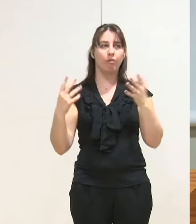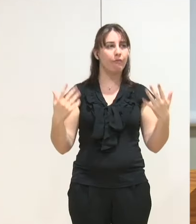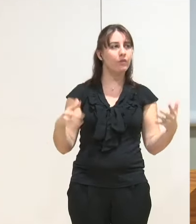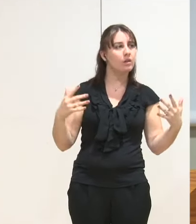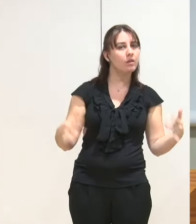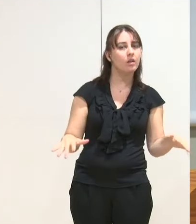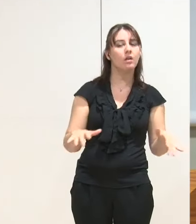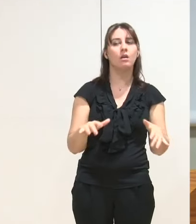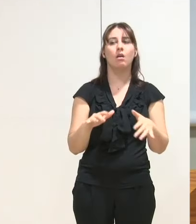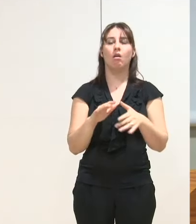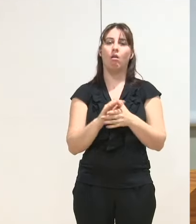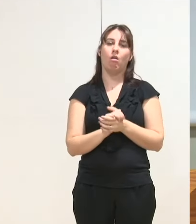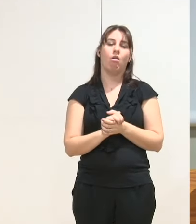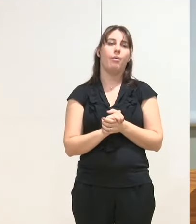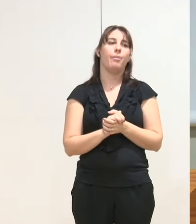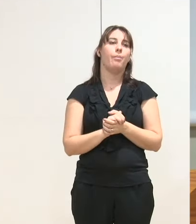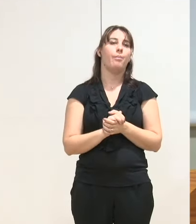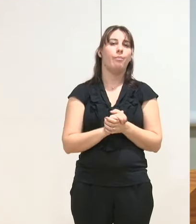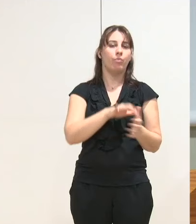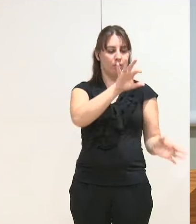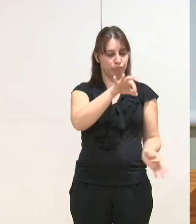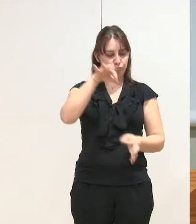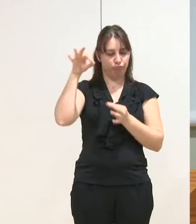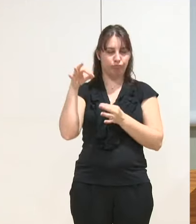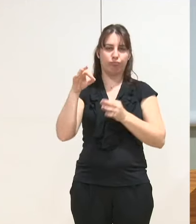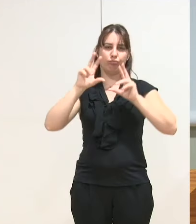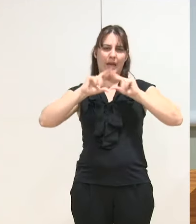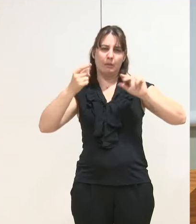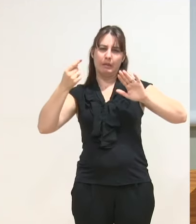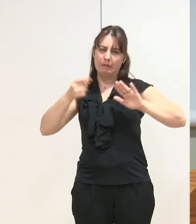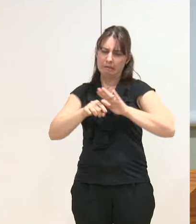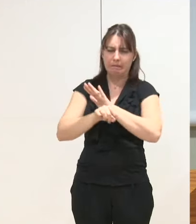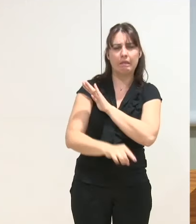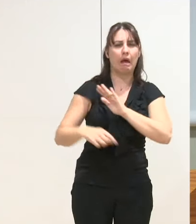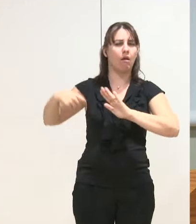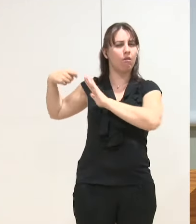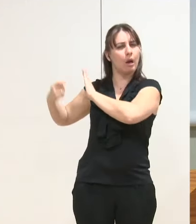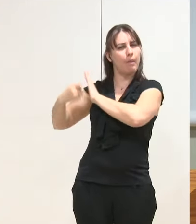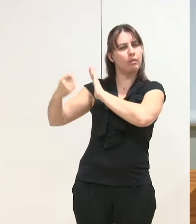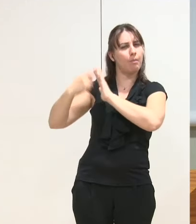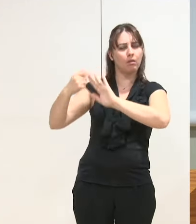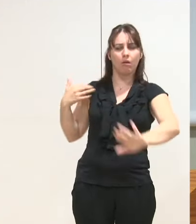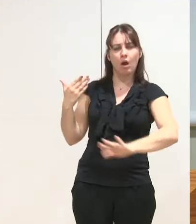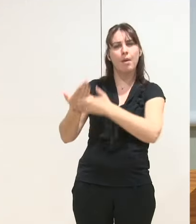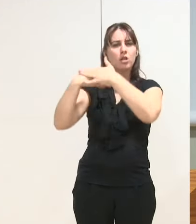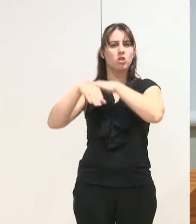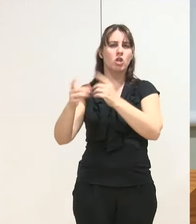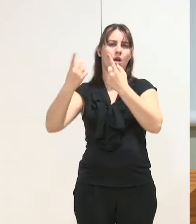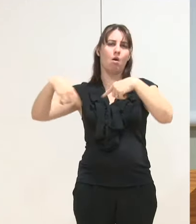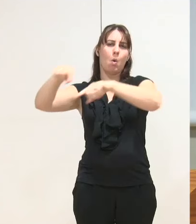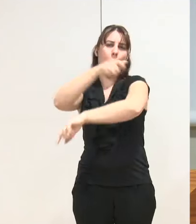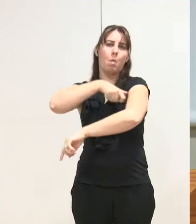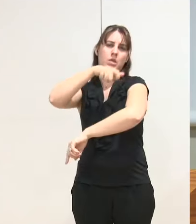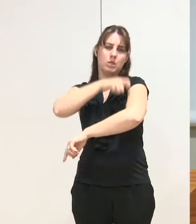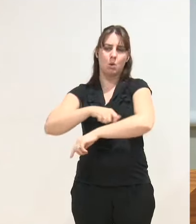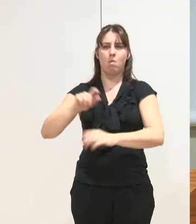euh balayé exposé à nombreuses reprises en commission à la fois dans ses